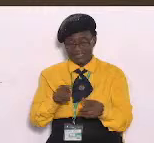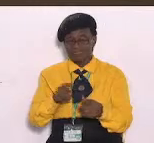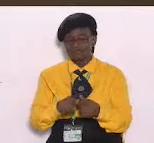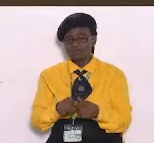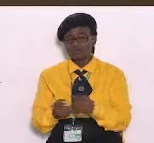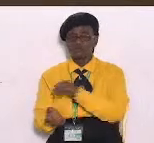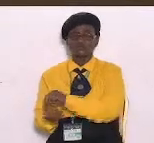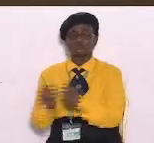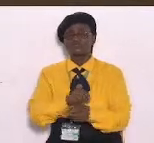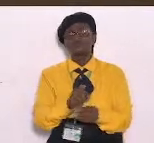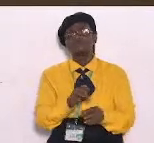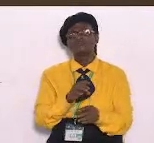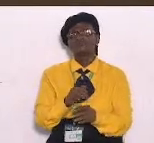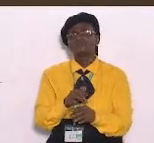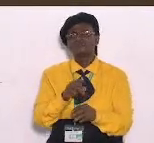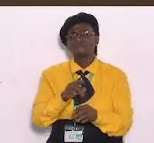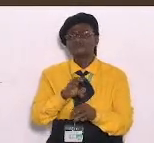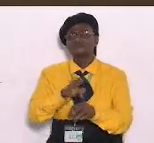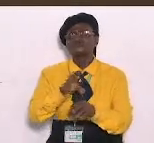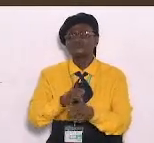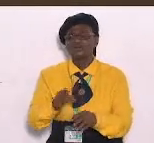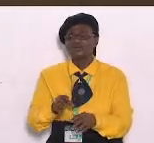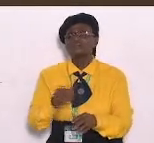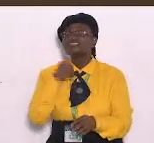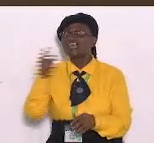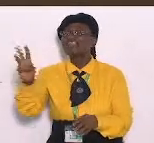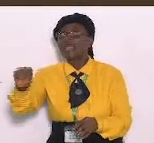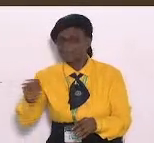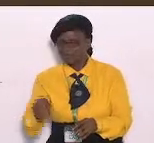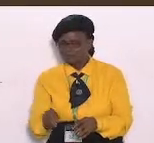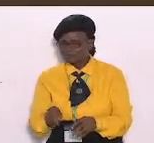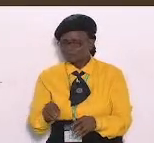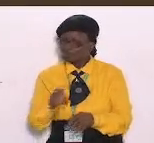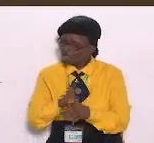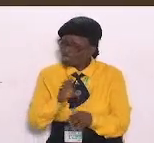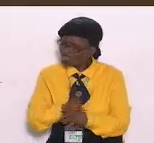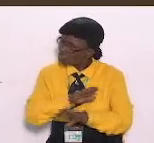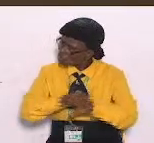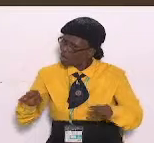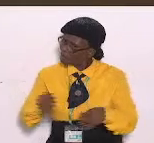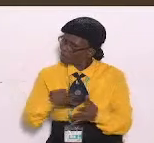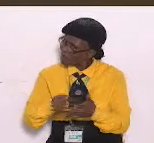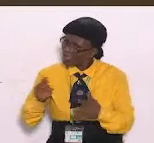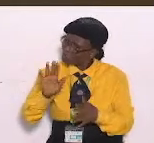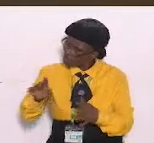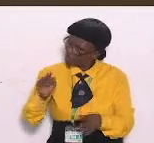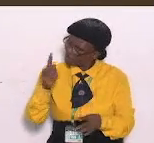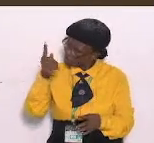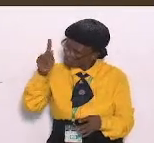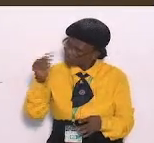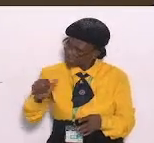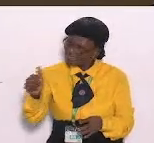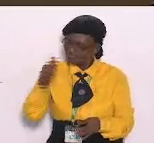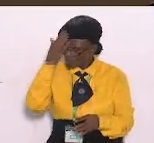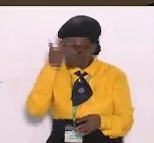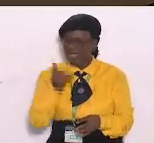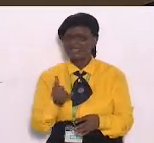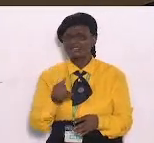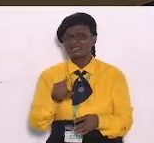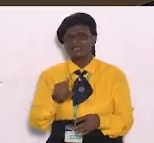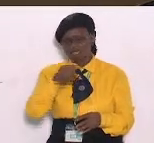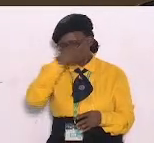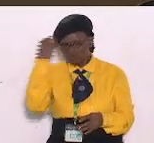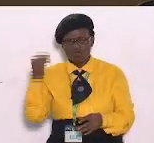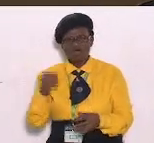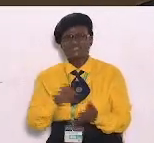le diable a commencé pas attaquer l'église concern commencé par dire que nous ne devons pas mener nos